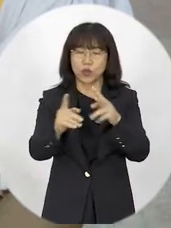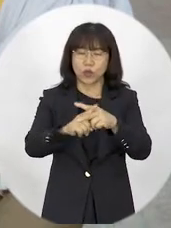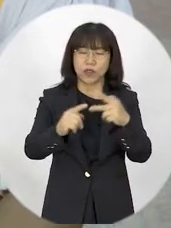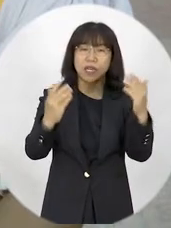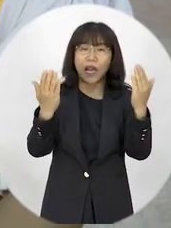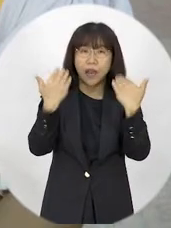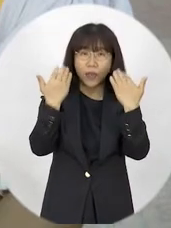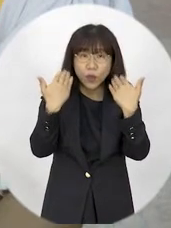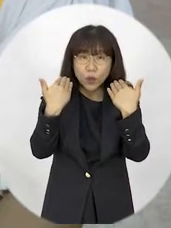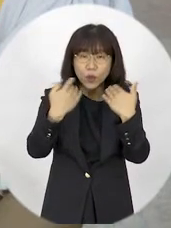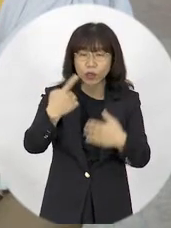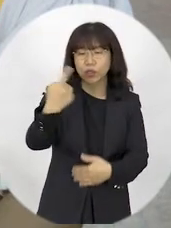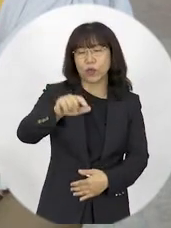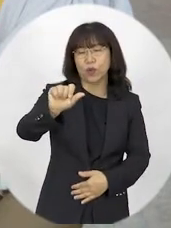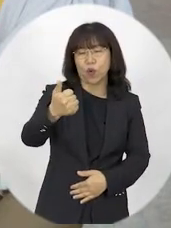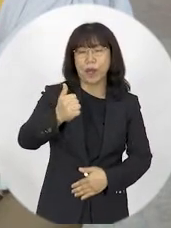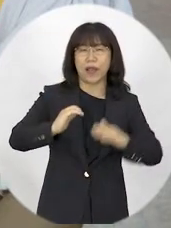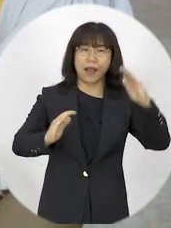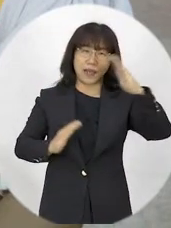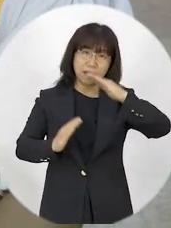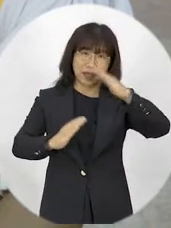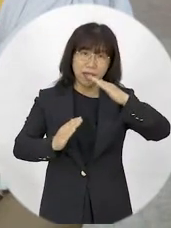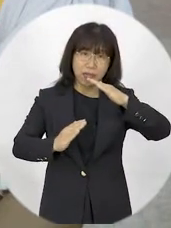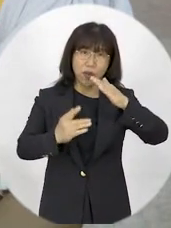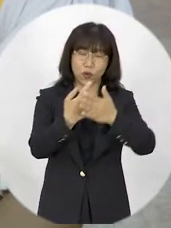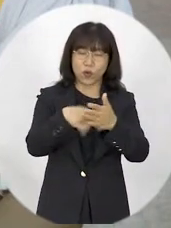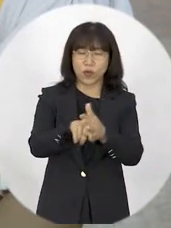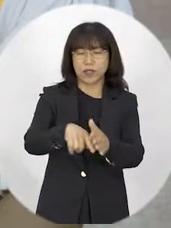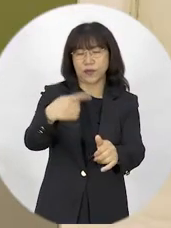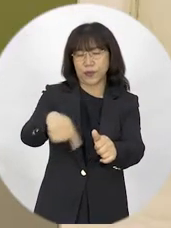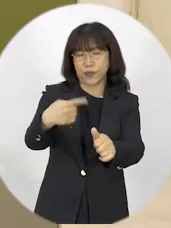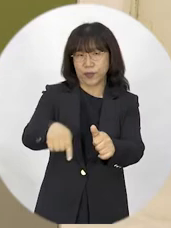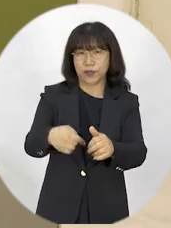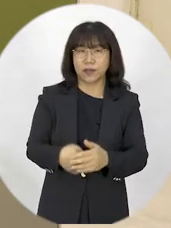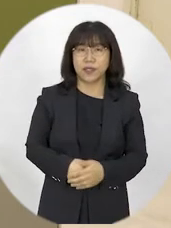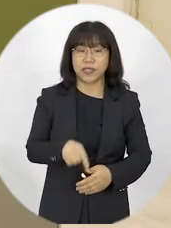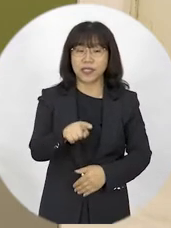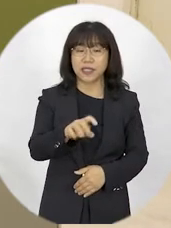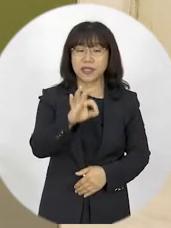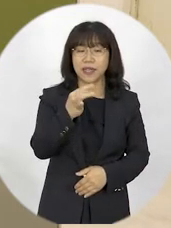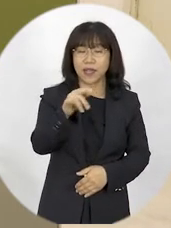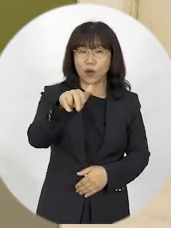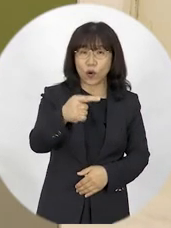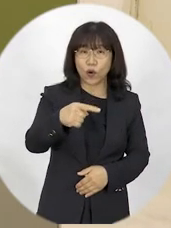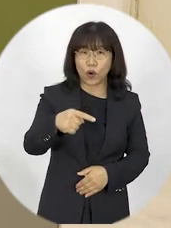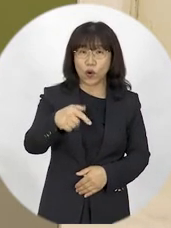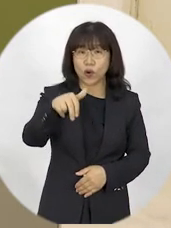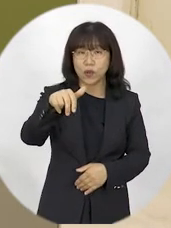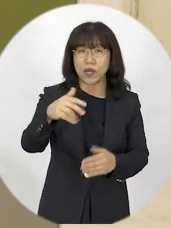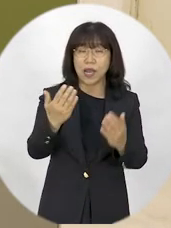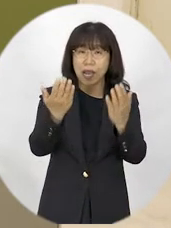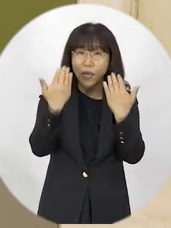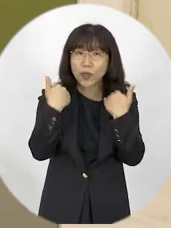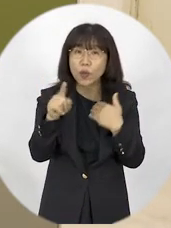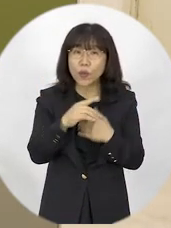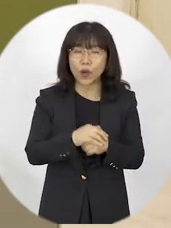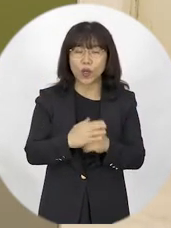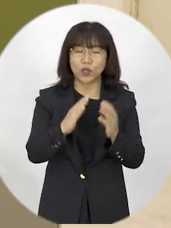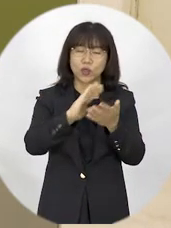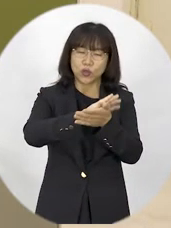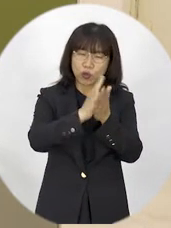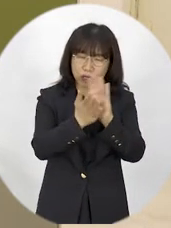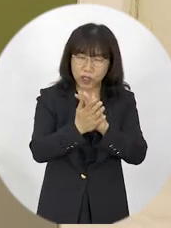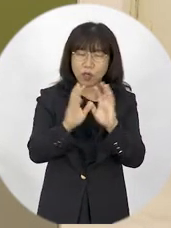등 20개소 약 1,500명을 대상으로 진행됩니다. 푸른 하늘 지킴이 에코스쿨은 지역 내 어린이집과